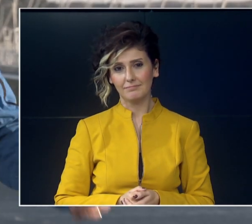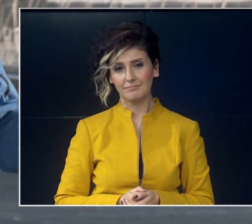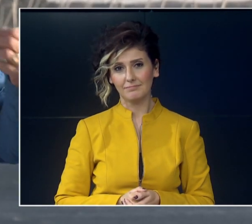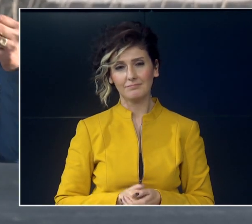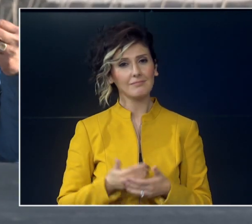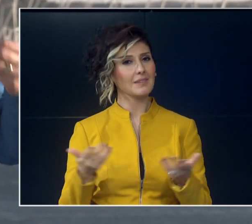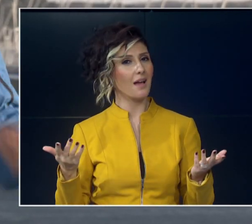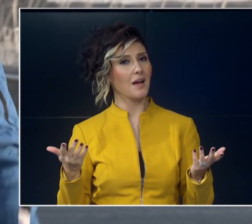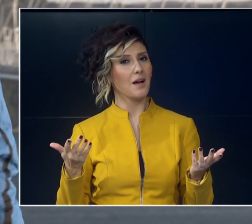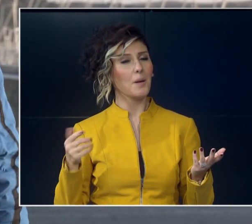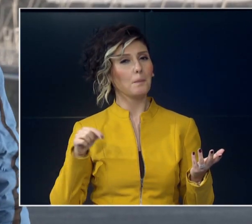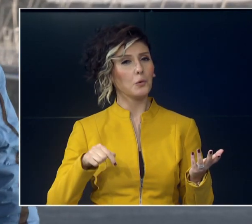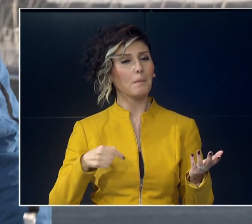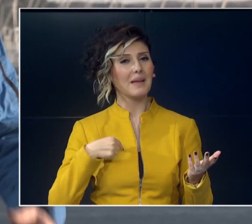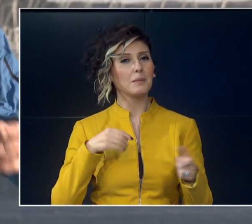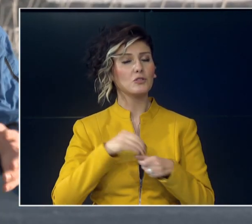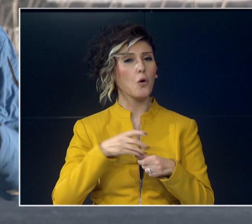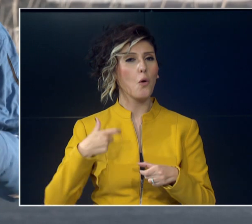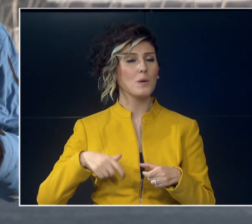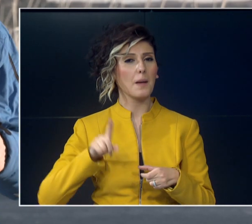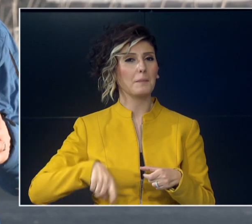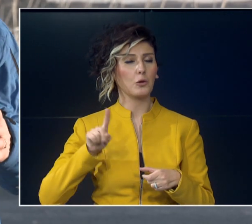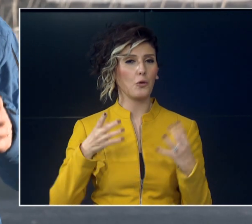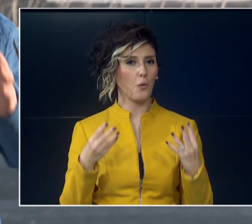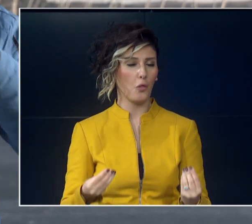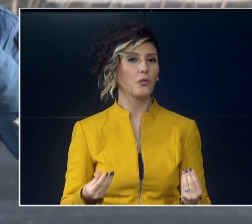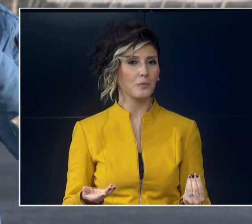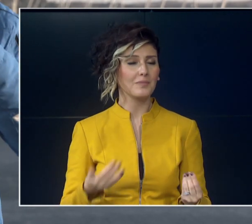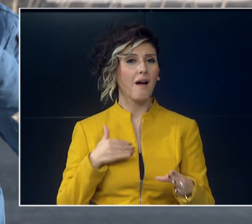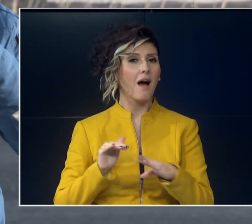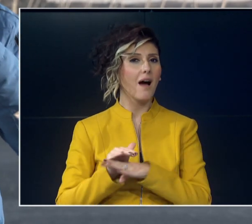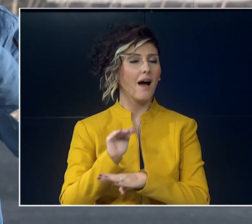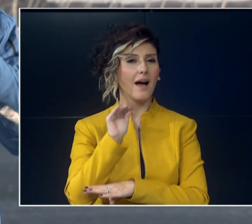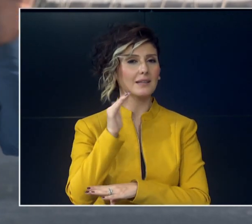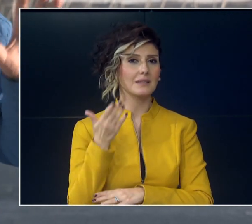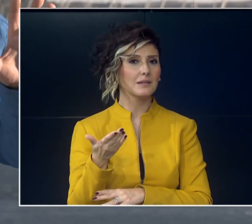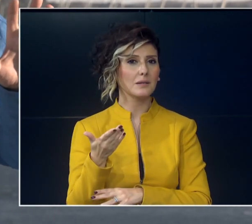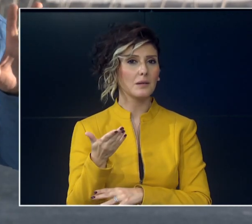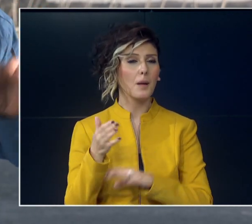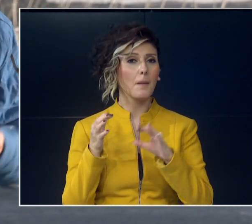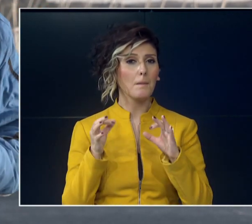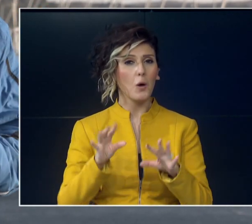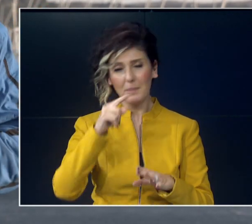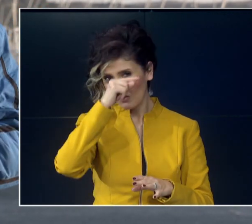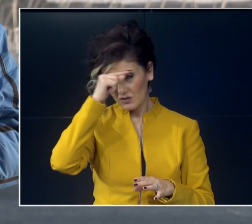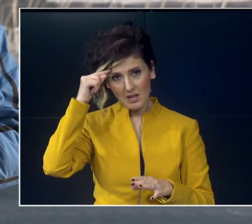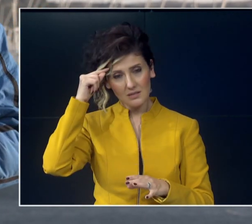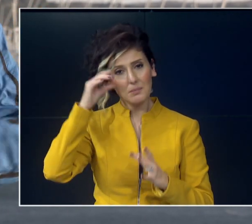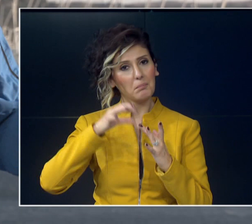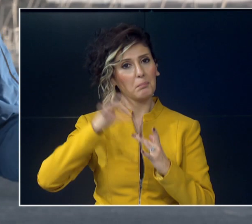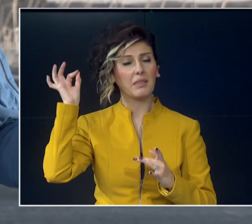Ya bugün benim için o kadar özel bir gün oldu ki. Hayatımda böyle bir şans çok nadir